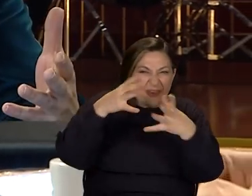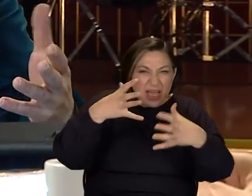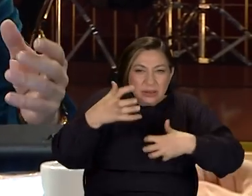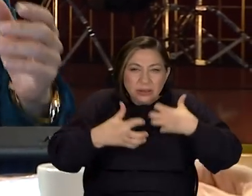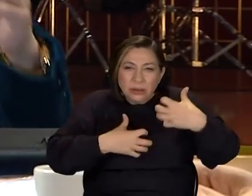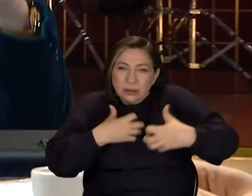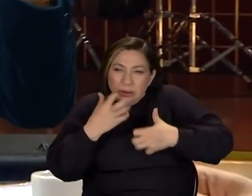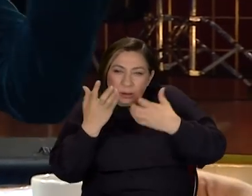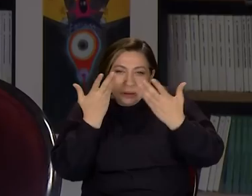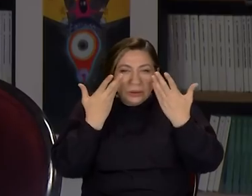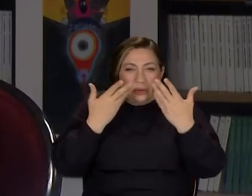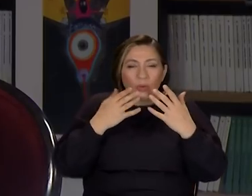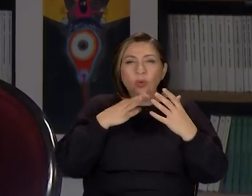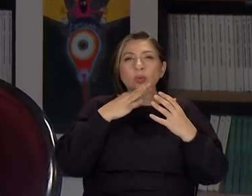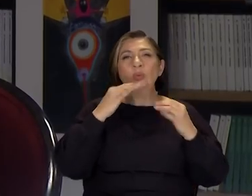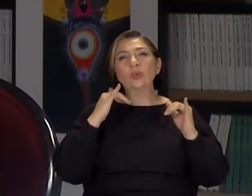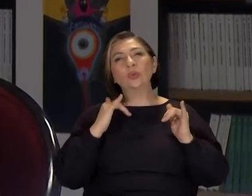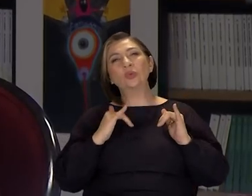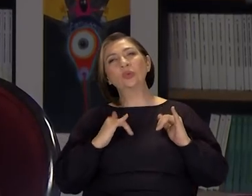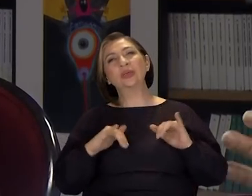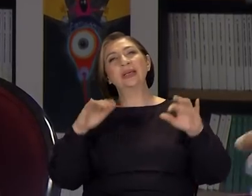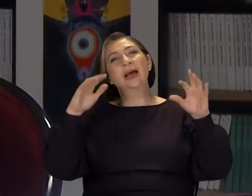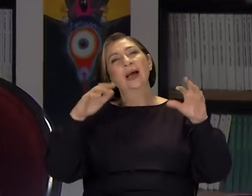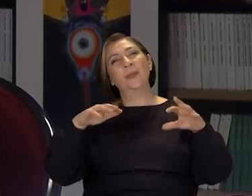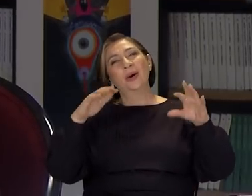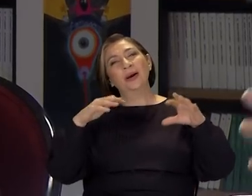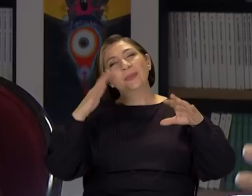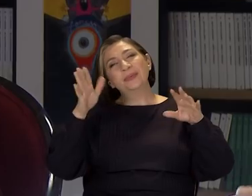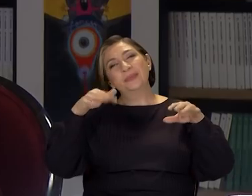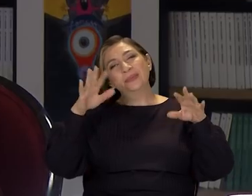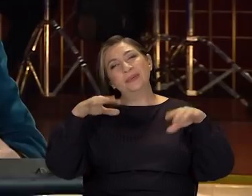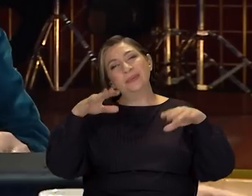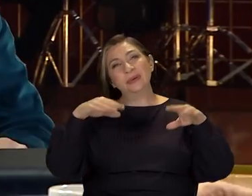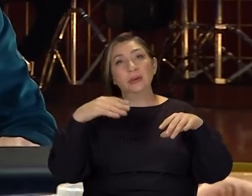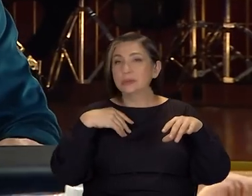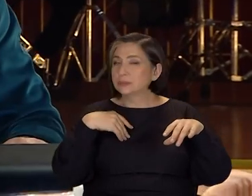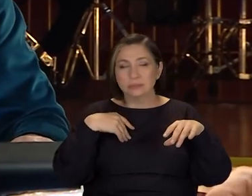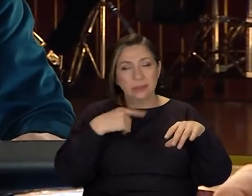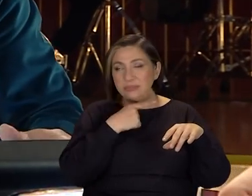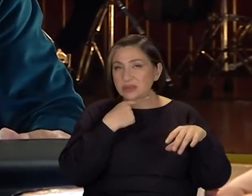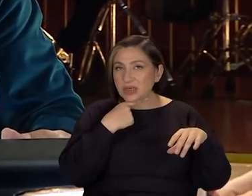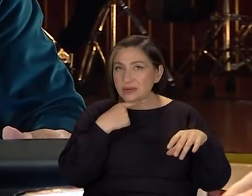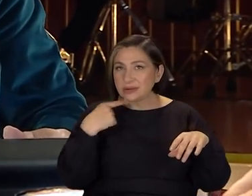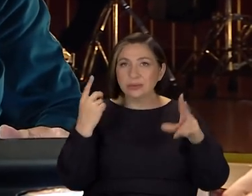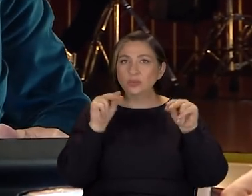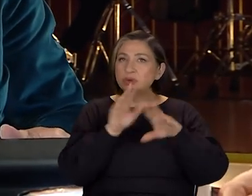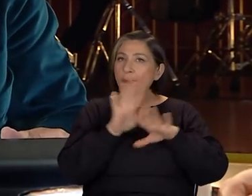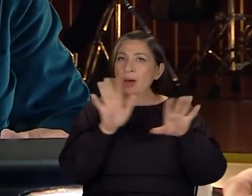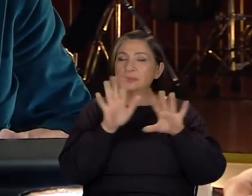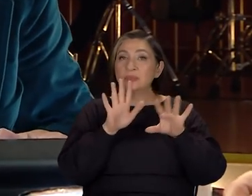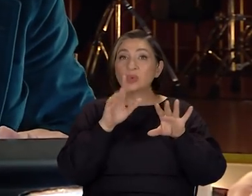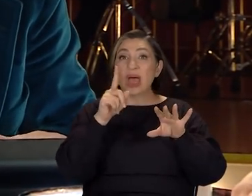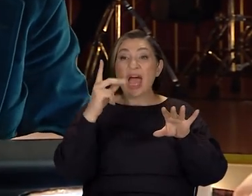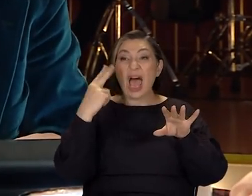adrenaline uygun bir şey. Mesela huzurlu geçen bir şey. Yağmur yağıyor falan böyle pış pış pış falan. Kesin imkan yok. Yapamazsın. Onun